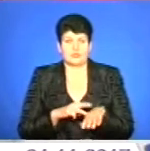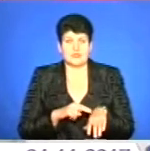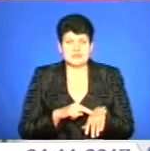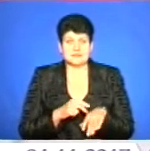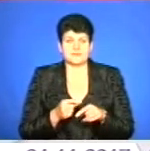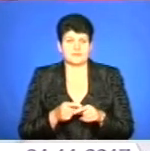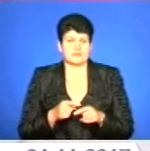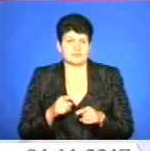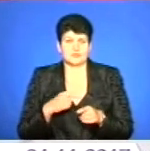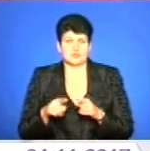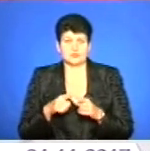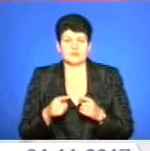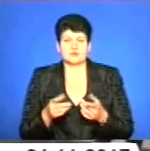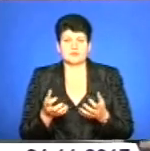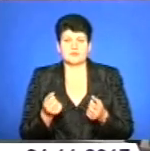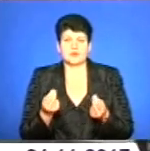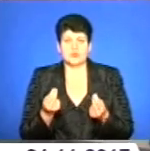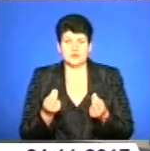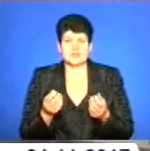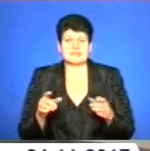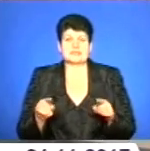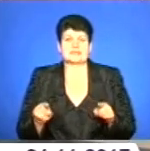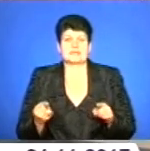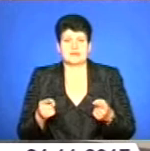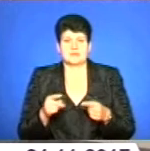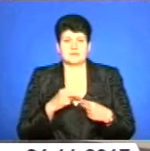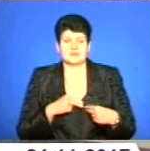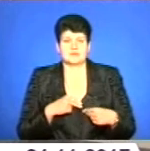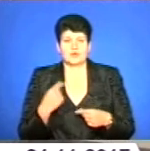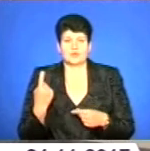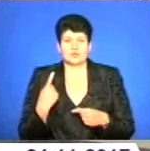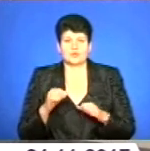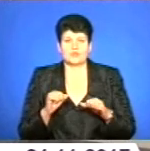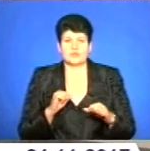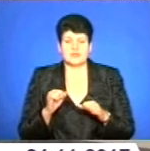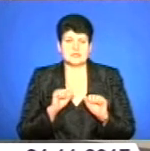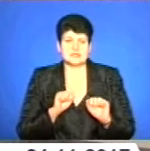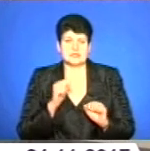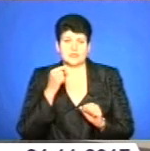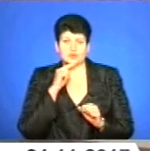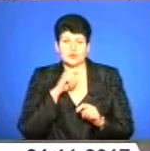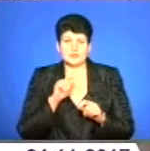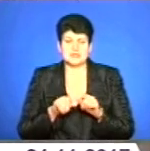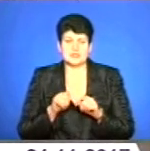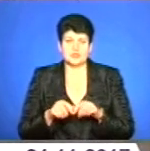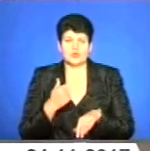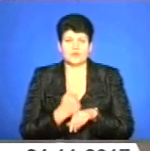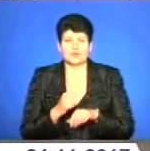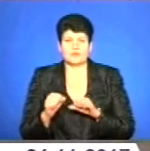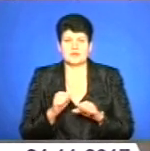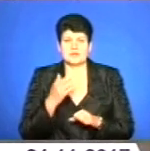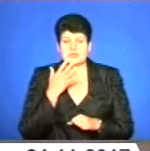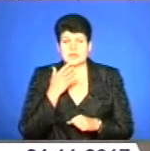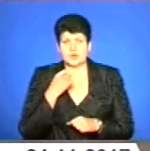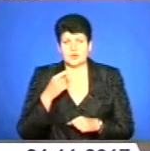гарячому після отримання грошей посередника затримали працівники обласного управління захисту економіки та слідчі головного управління